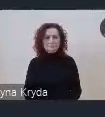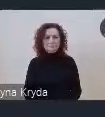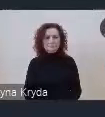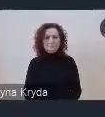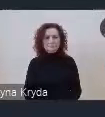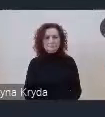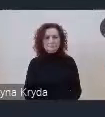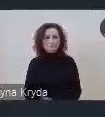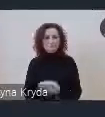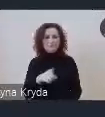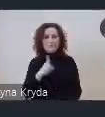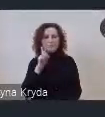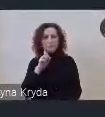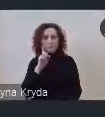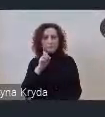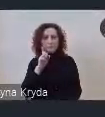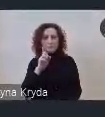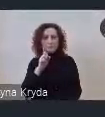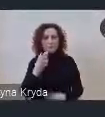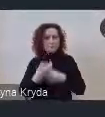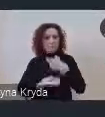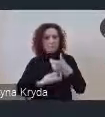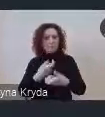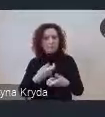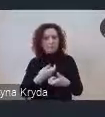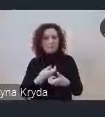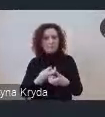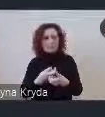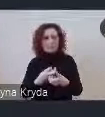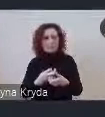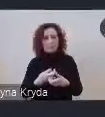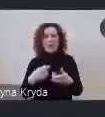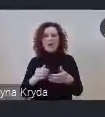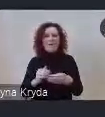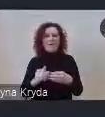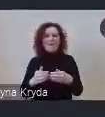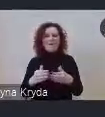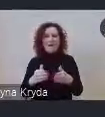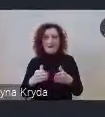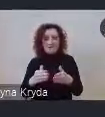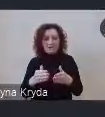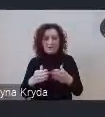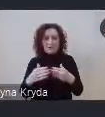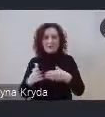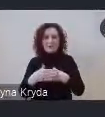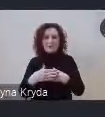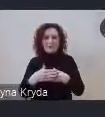Co to jest pan który piasku jest zostało zrobione wejście do bloku z płyt granitowych polerowanych